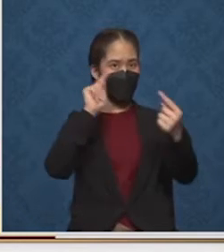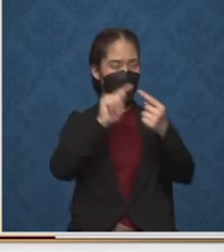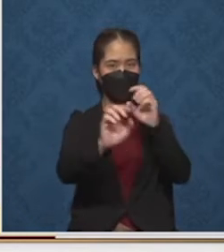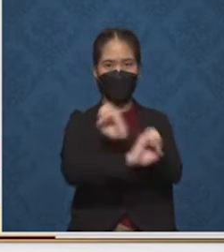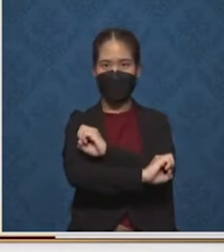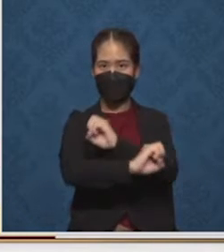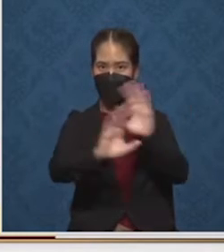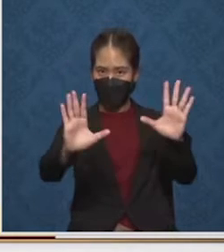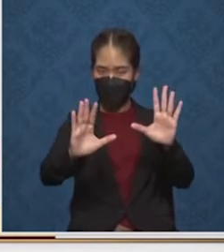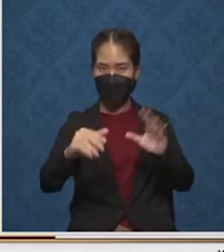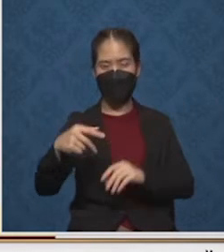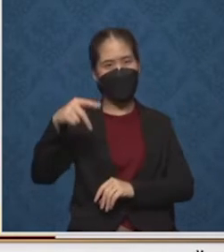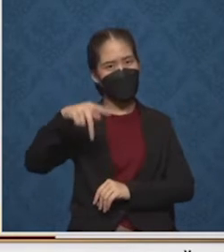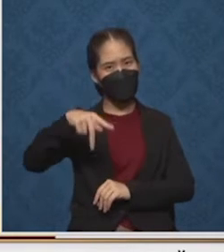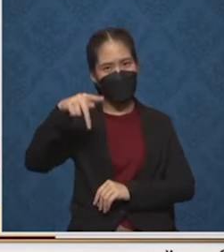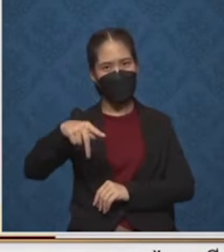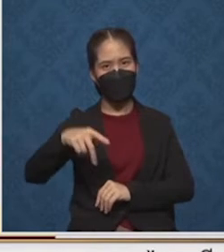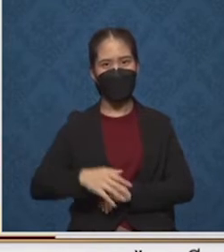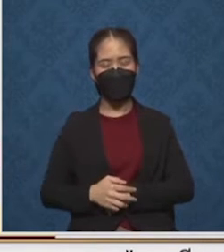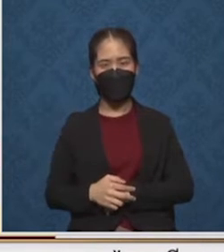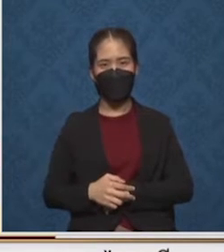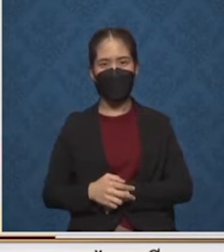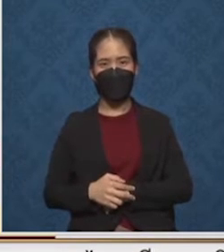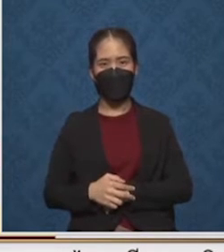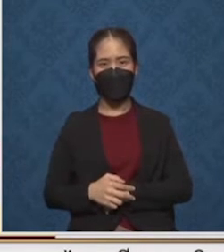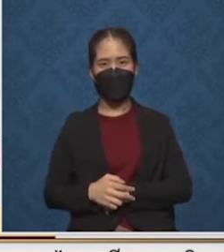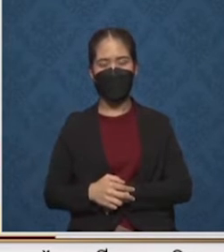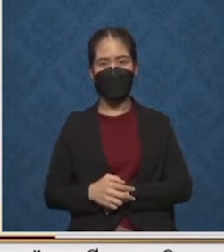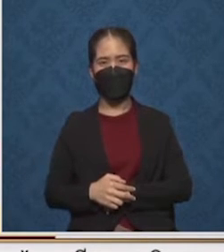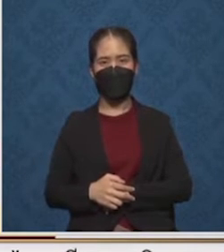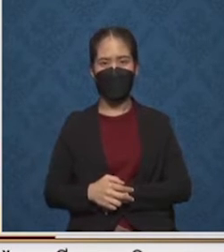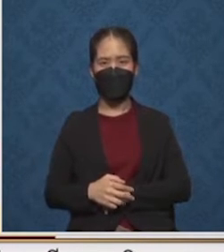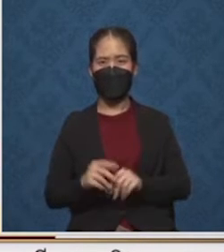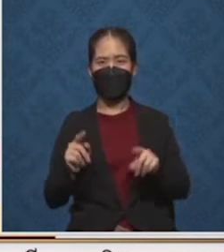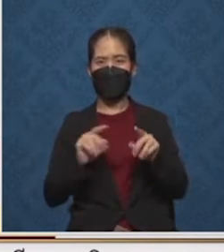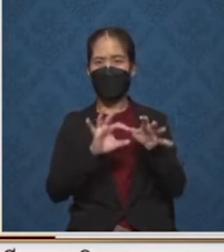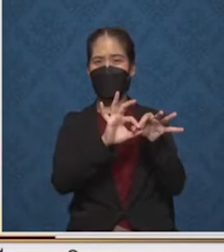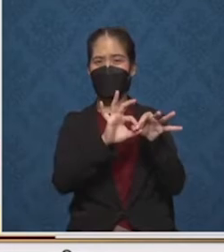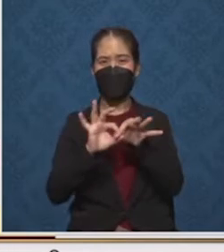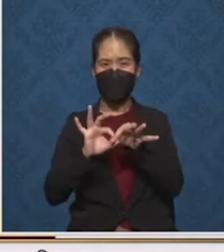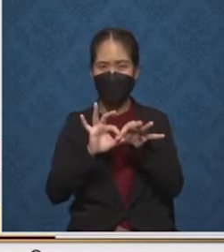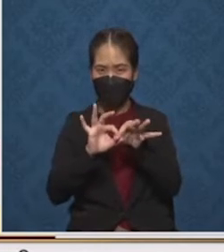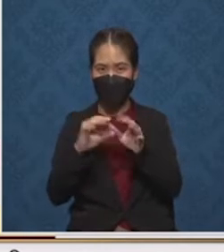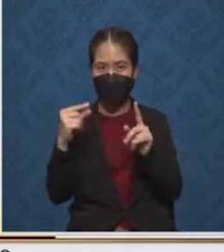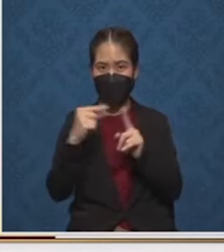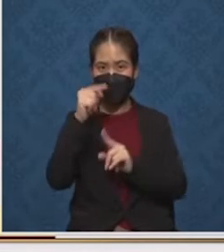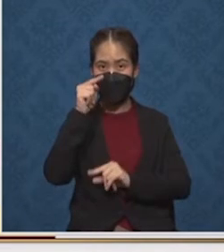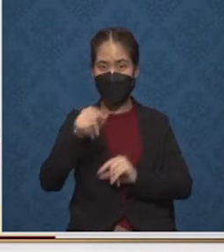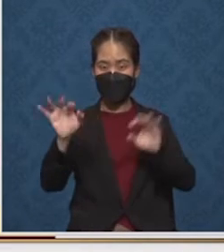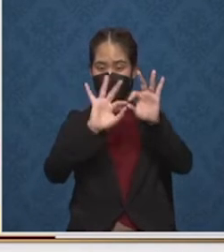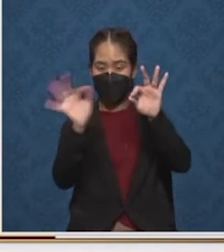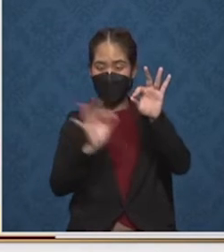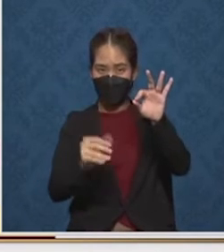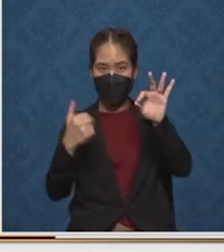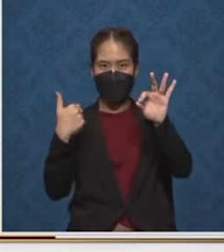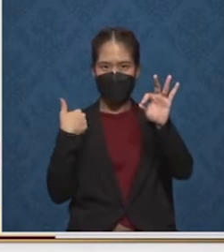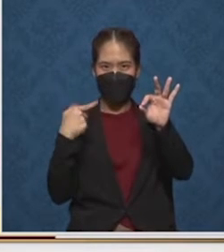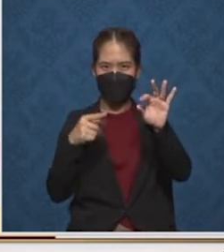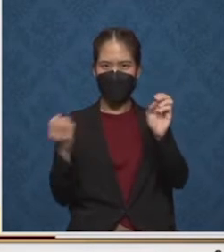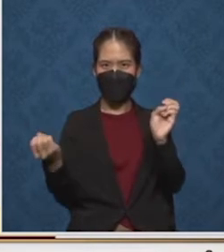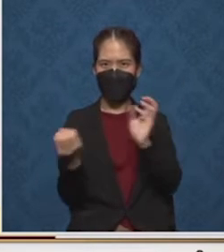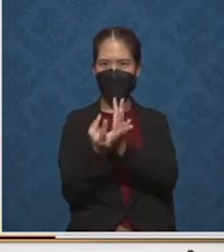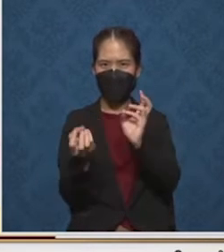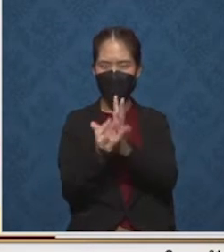ชัดแจ้งมีเจตนาพิเศษนะครับที่ที่จะไปลดเงื่อนไขในข้อสั่งการของตัวเองช่างมีผลต่อการประมูลรวมไปแล้ว